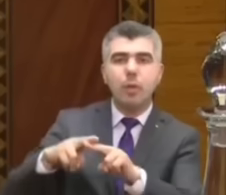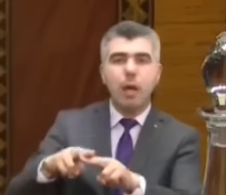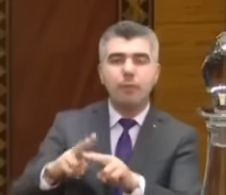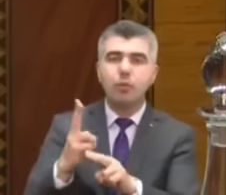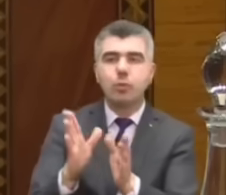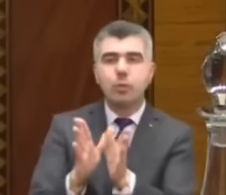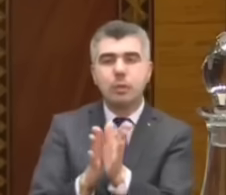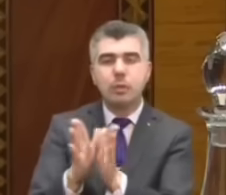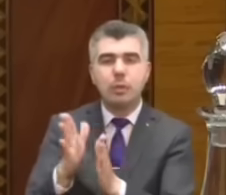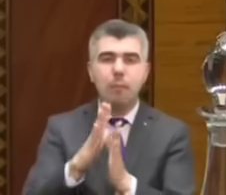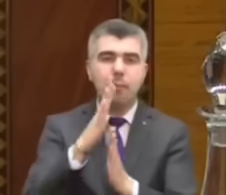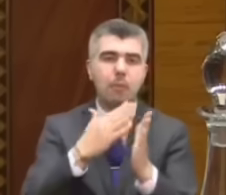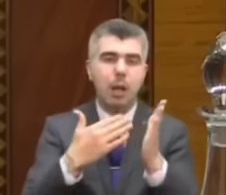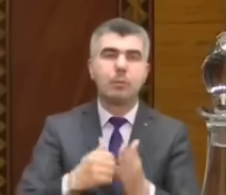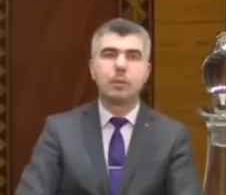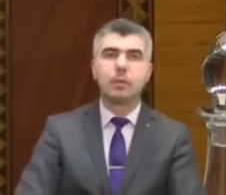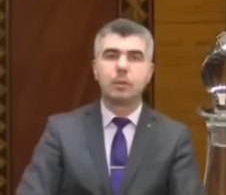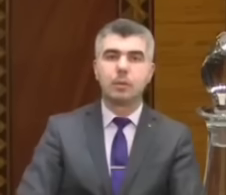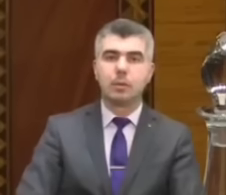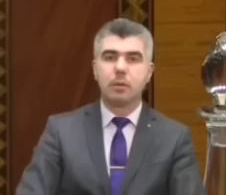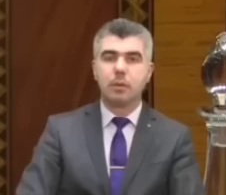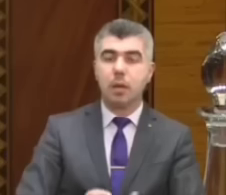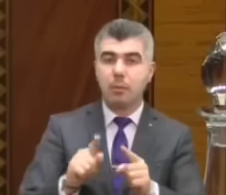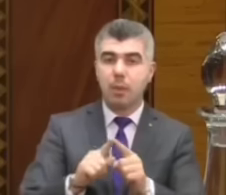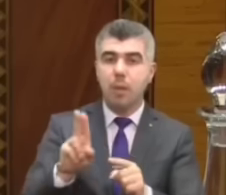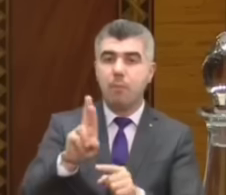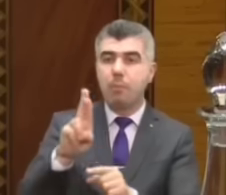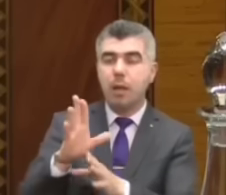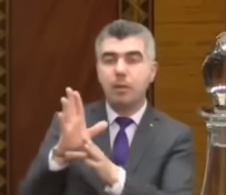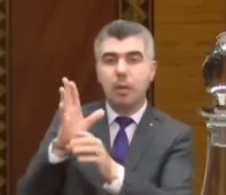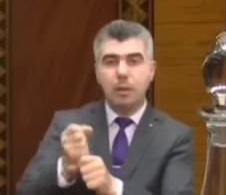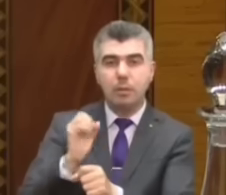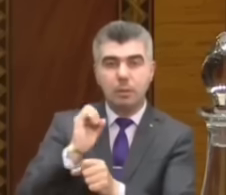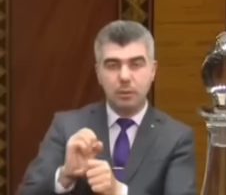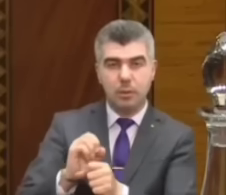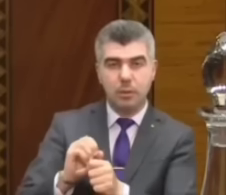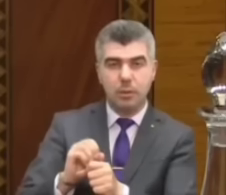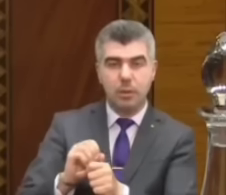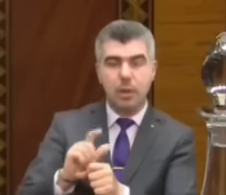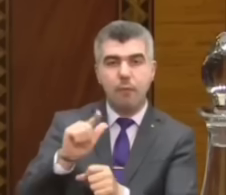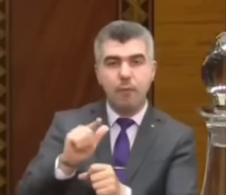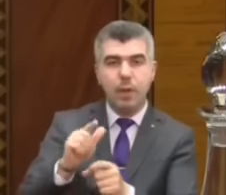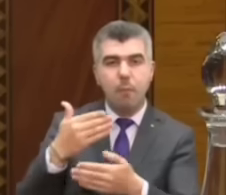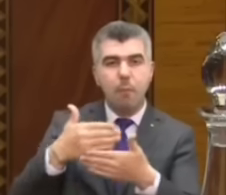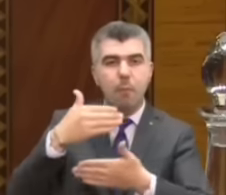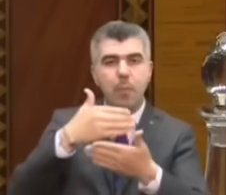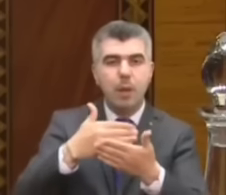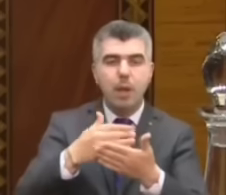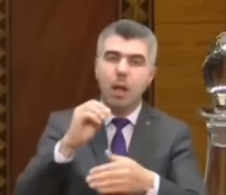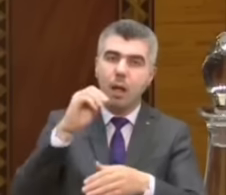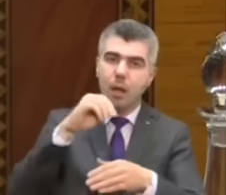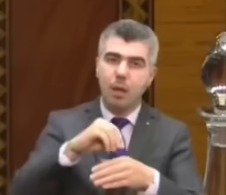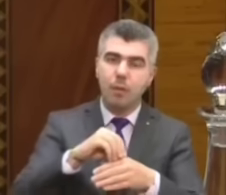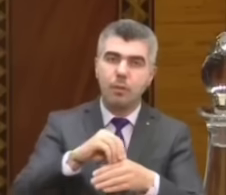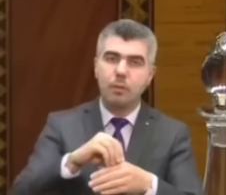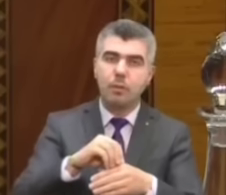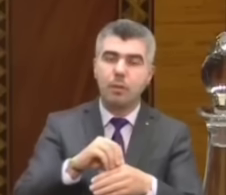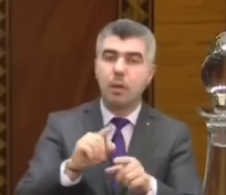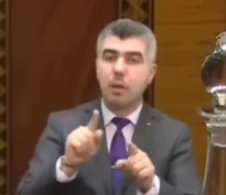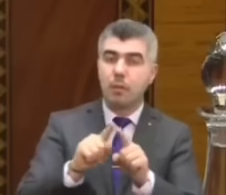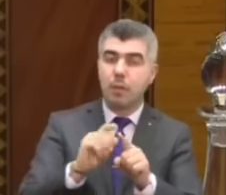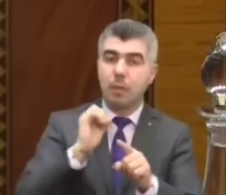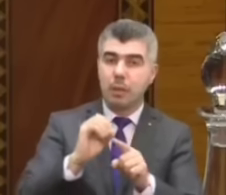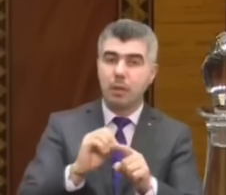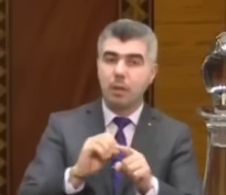بجوج. جات التعليمات الملكيه الساميه المتعلقه باعاده البناء والاعمار، دارت المؤسسه ديال